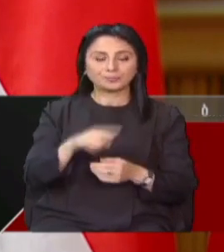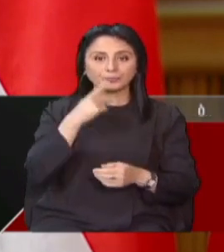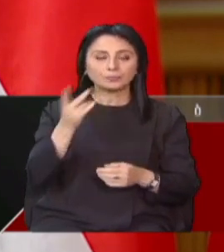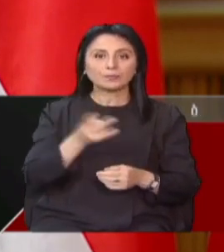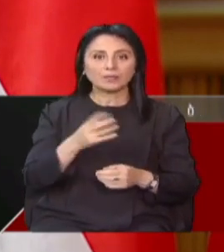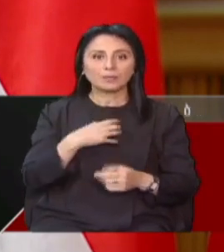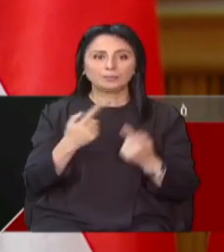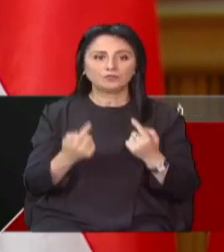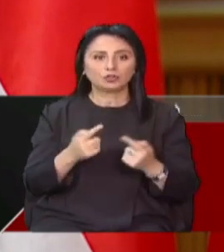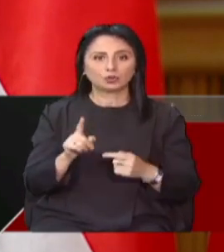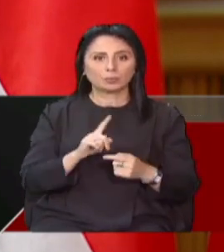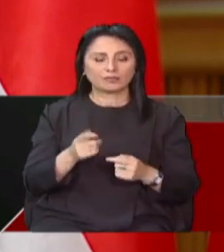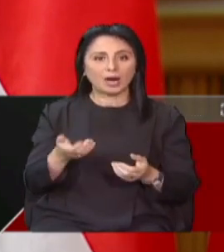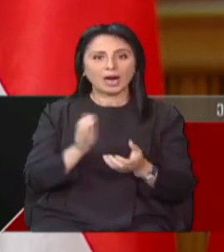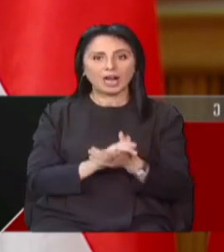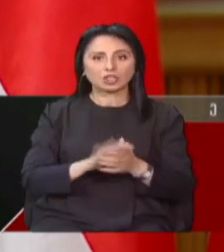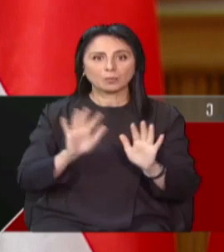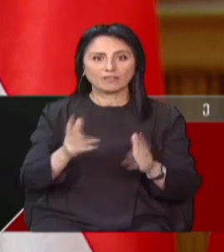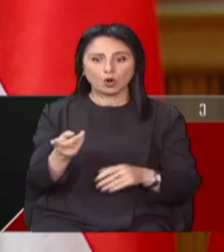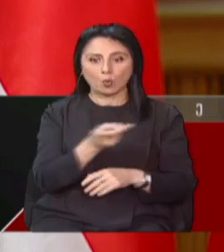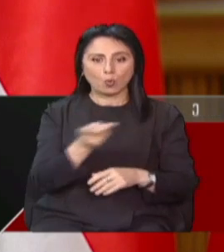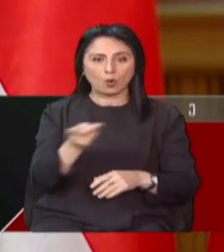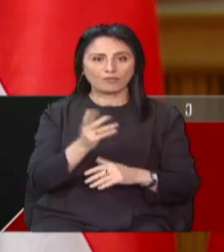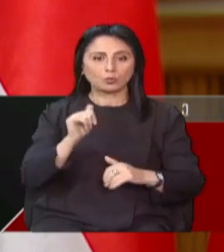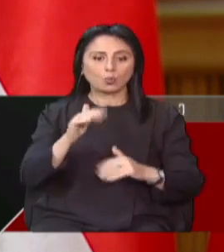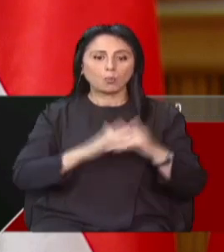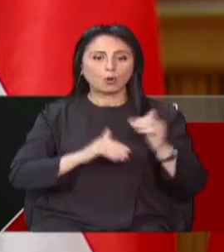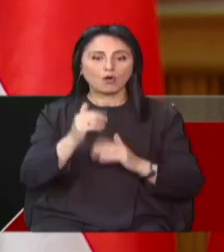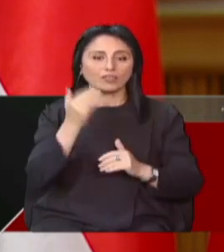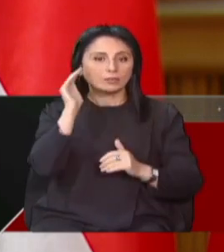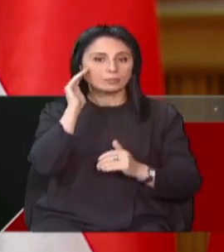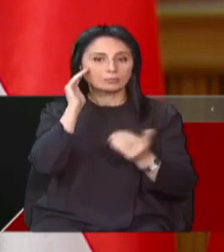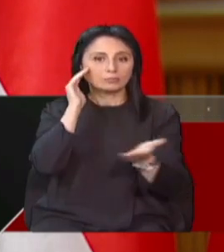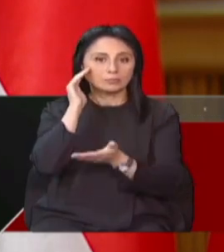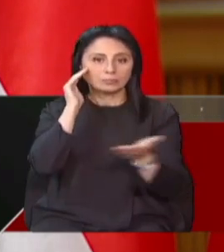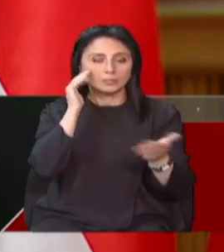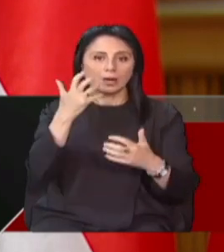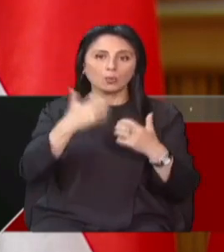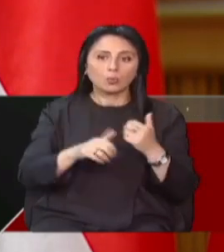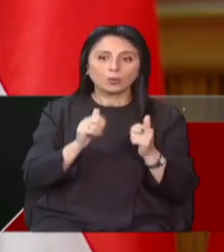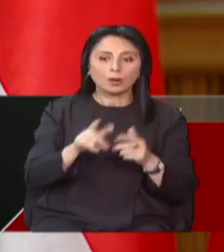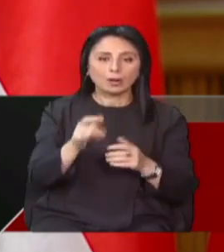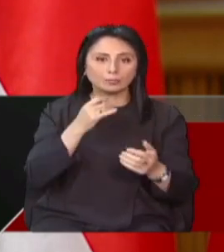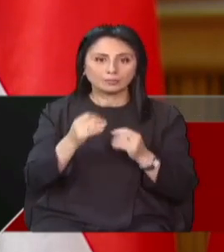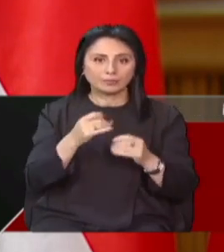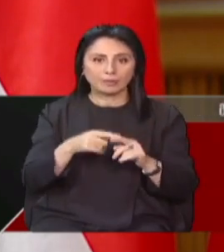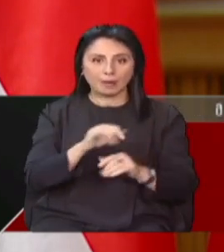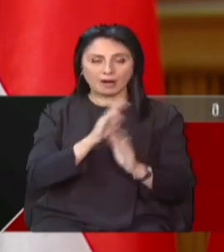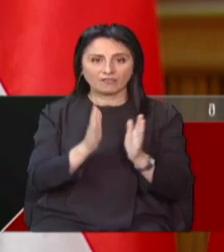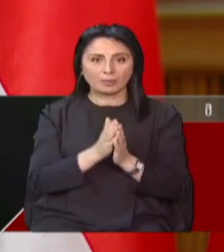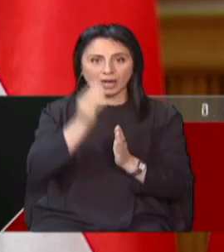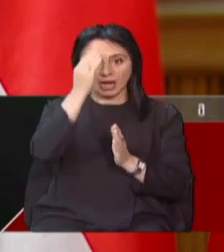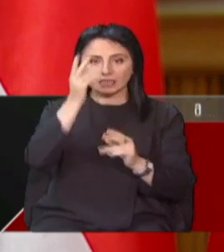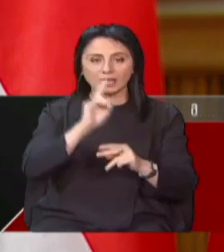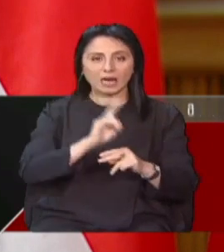conda, nici nu l-am aneron, ca tricnopa, mohtes, ori vesel, ori profesional, ori vesel, ori vesel, ori vesel, ori vesel, ori vesel,